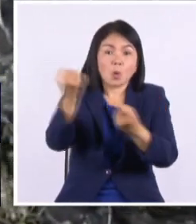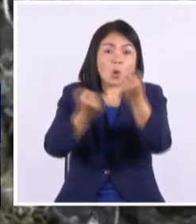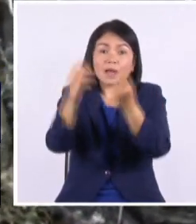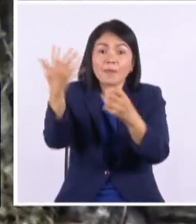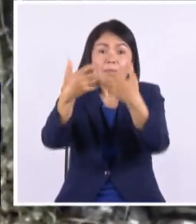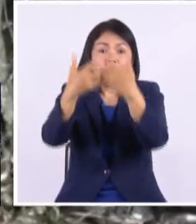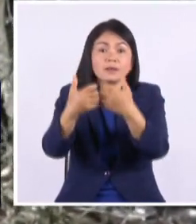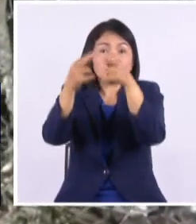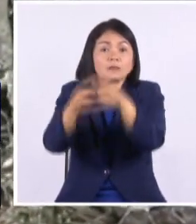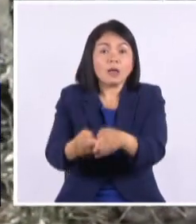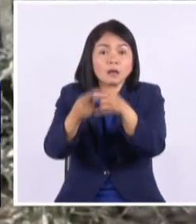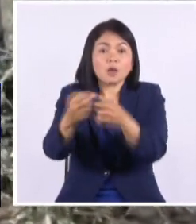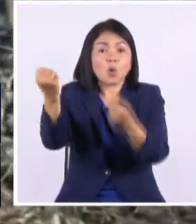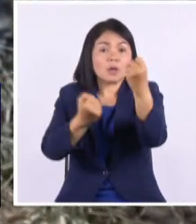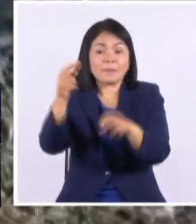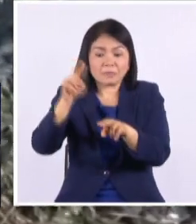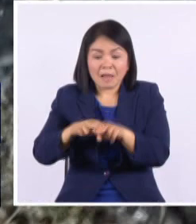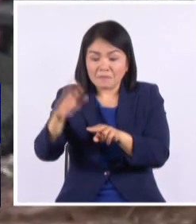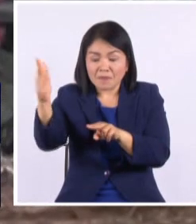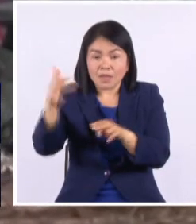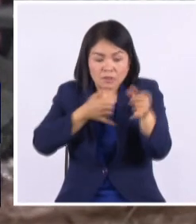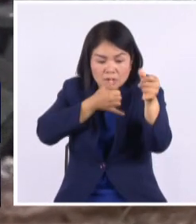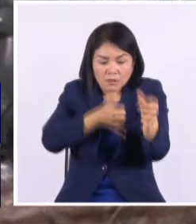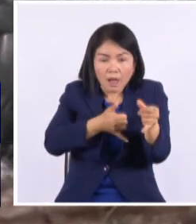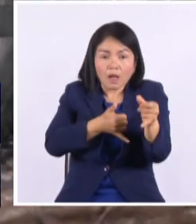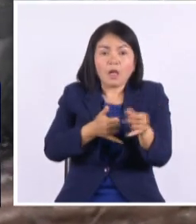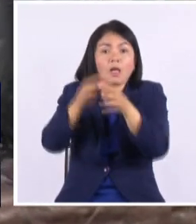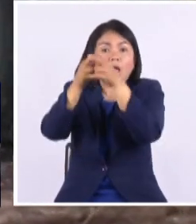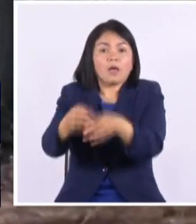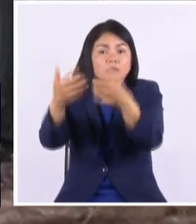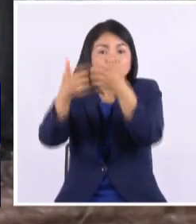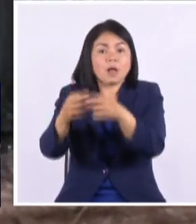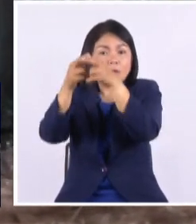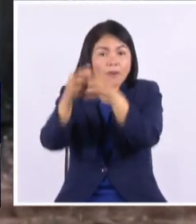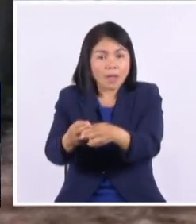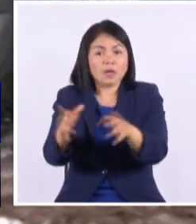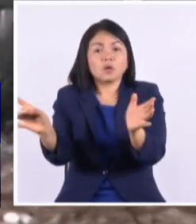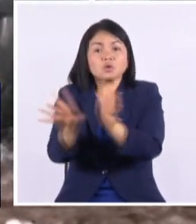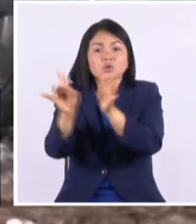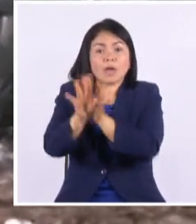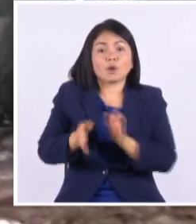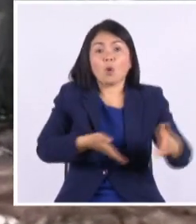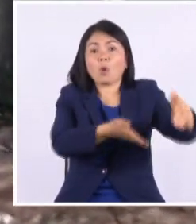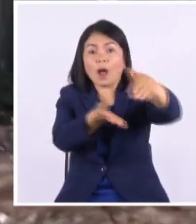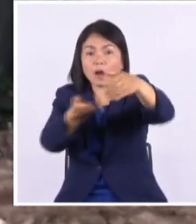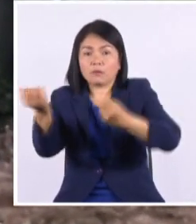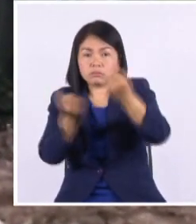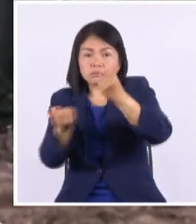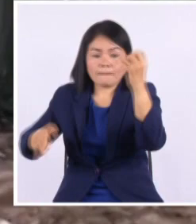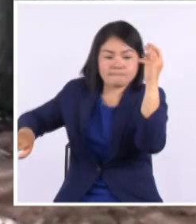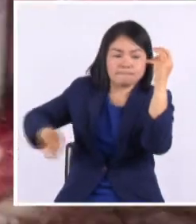ไม่มีคนนั่งอยู่ที่เบาะคนขับและรถวิ่งเองด้วยระบบอัตโนมัติก่อนจะเกิดเหตุส่วนต่างกล่าวกลับ